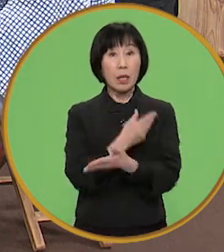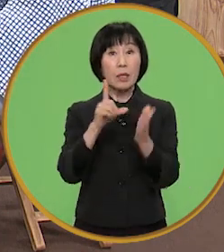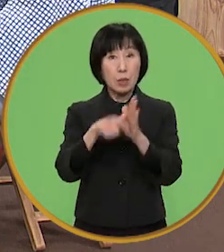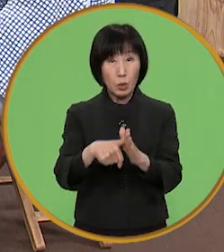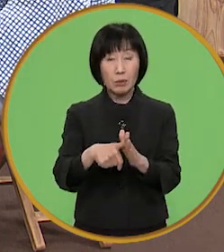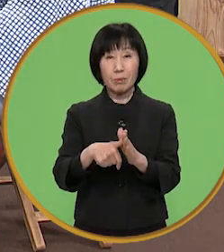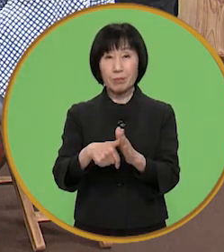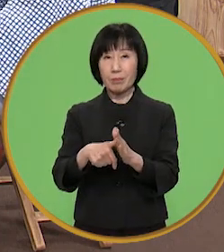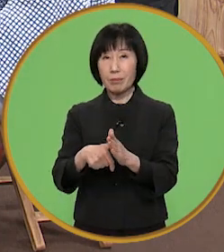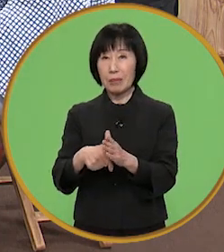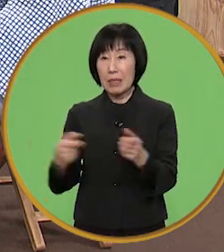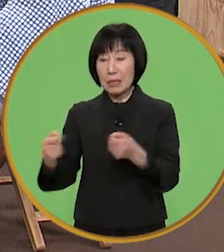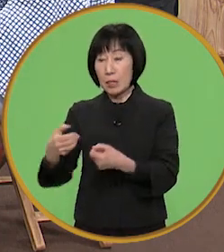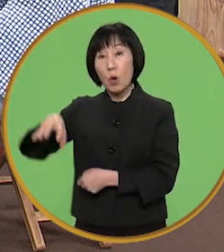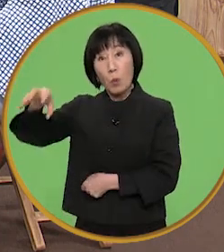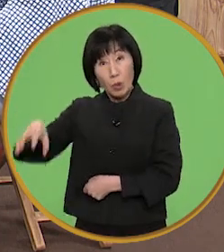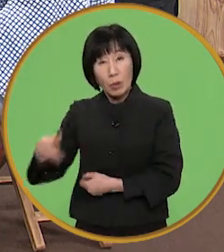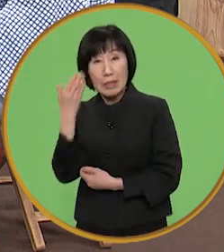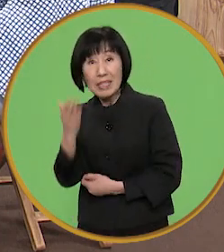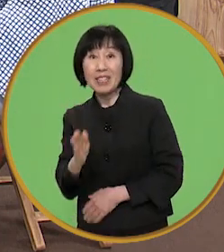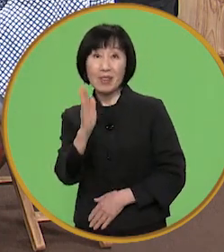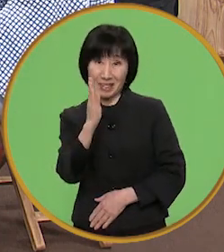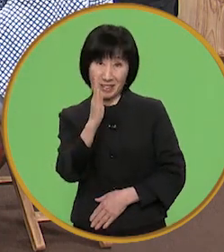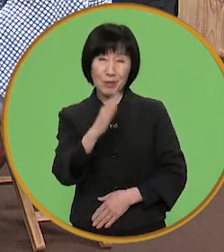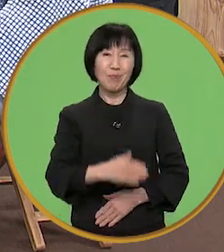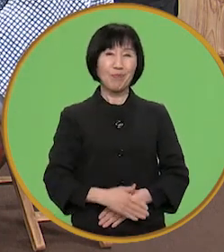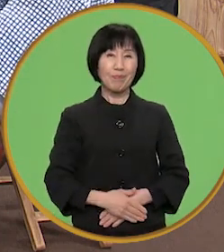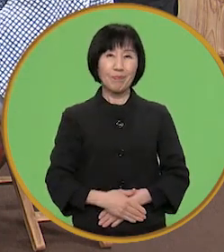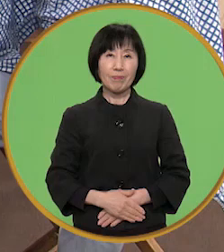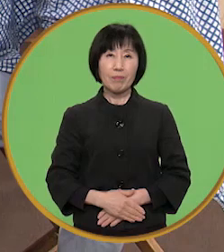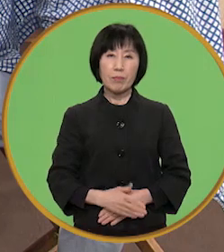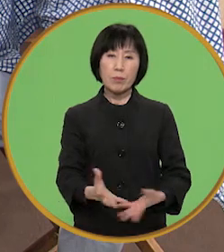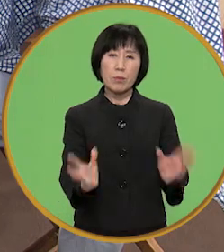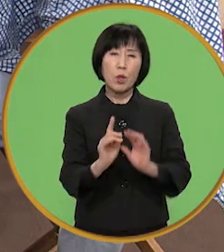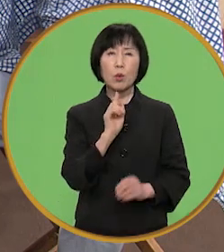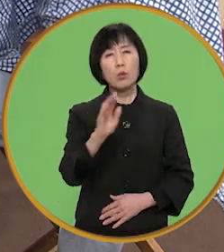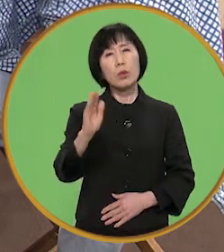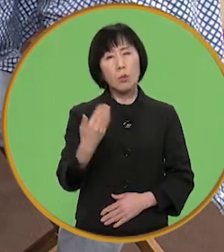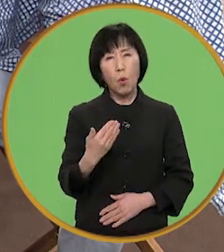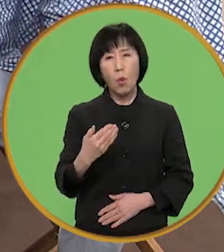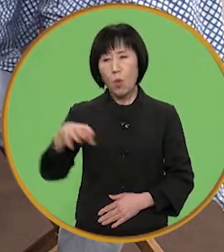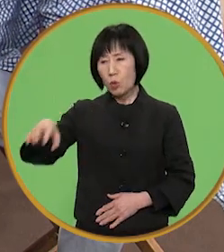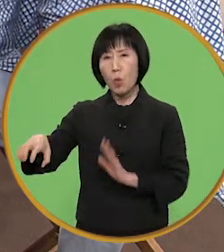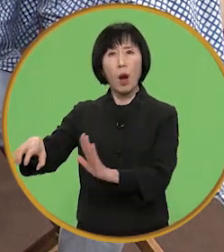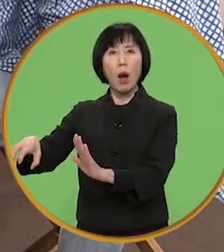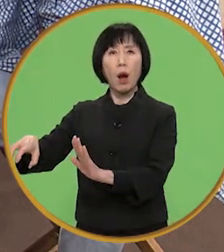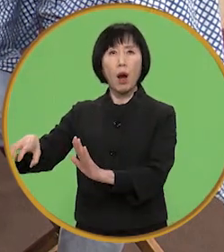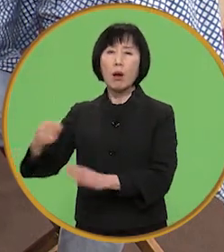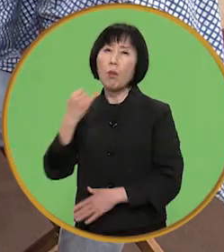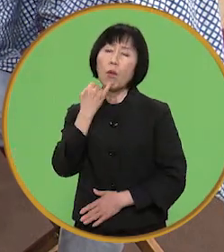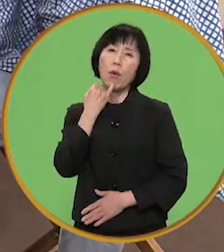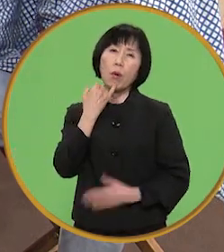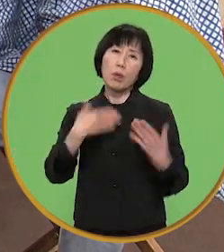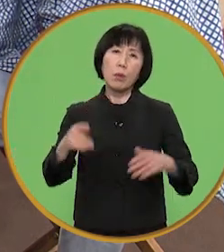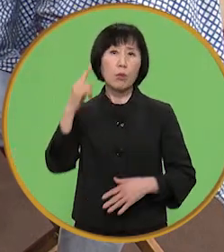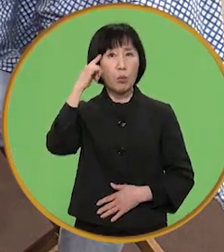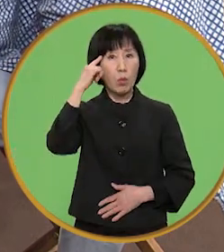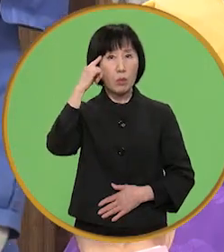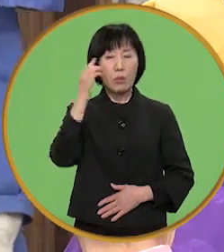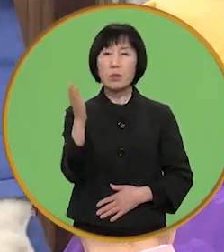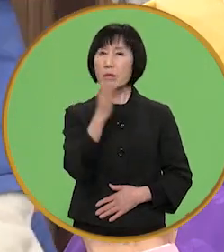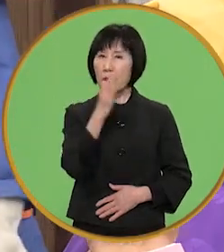になりたい場合は最寄りの消防署までご連絡ください。 消防団って言ってるけど、消防署があればいいんじゃないの